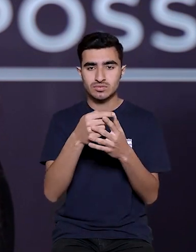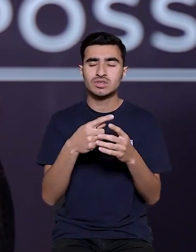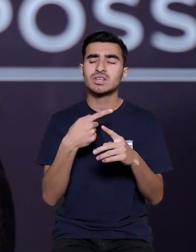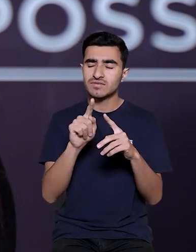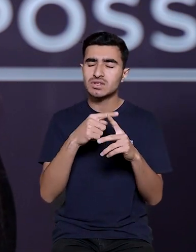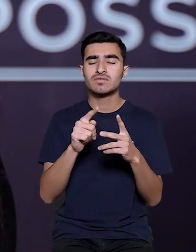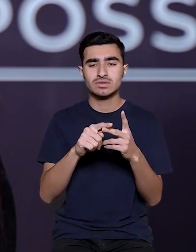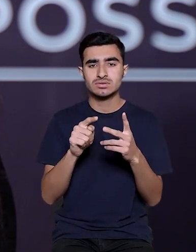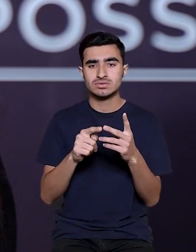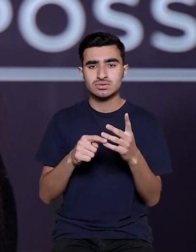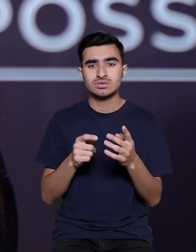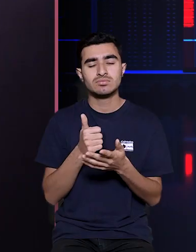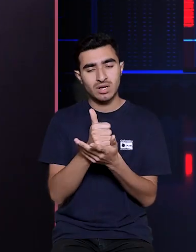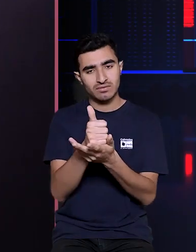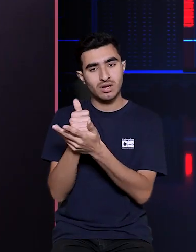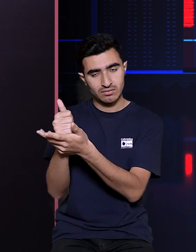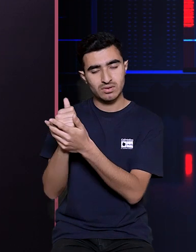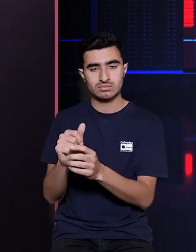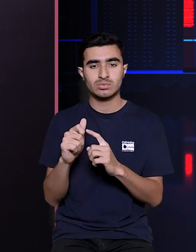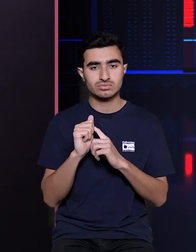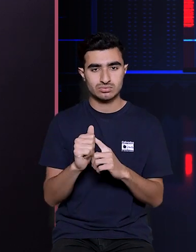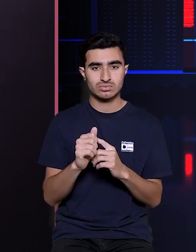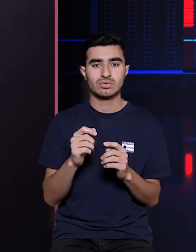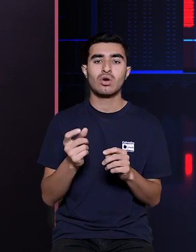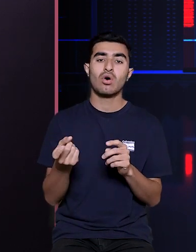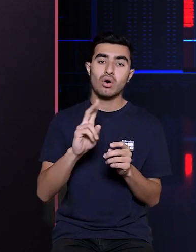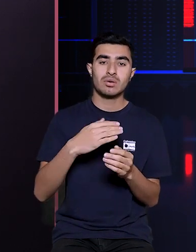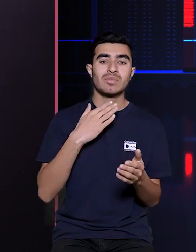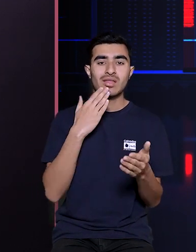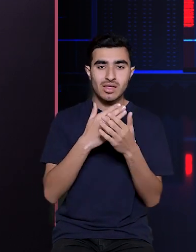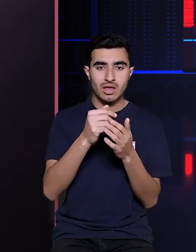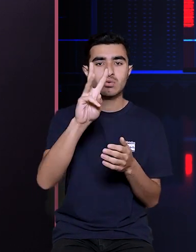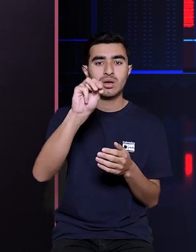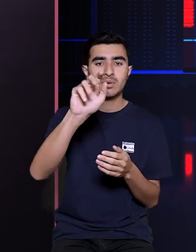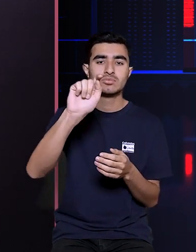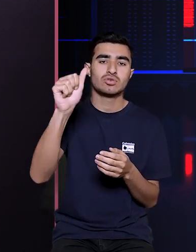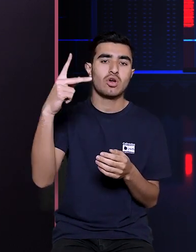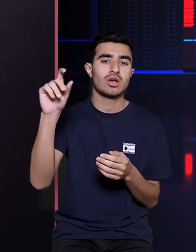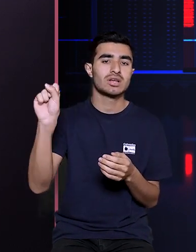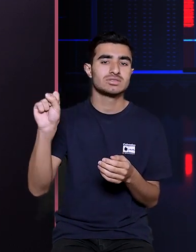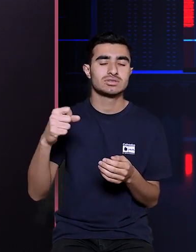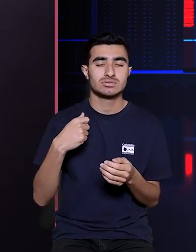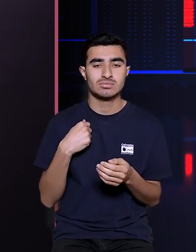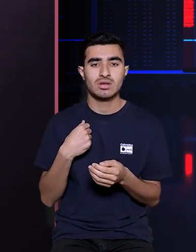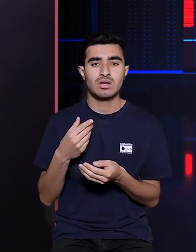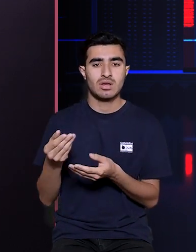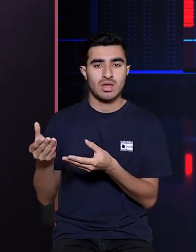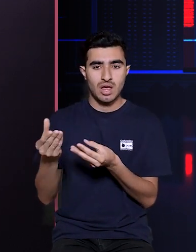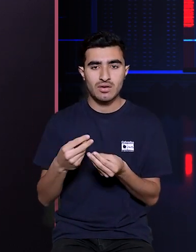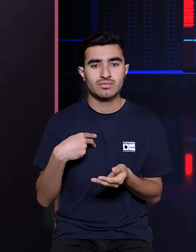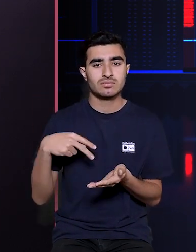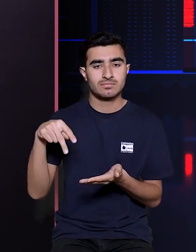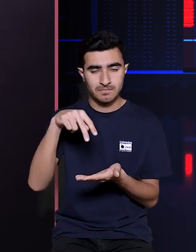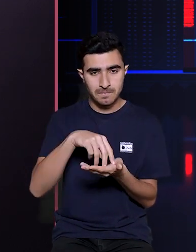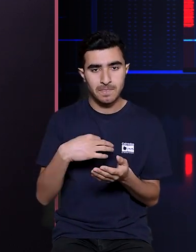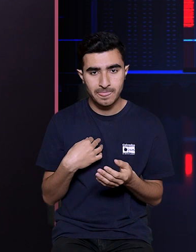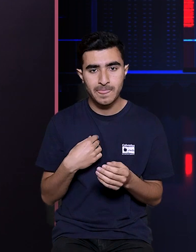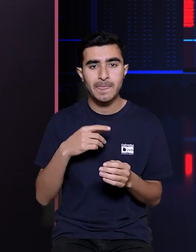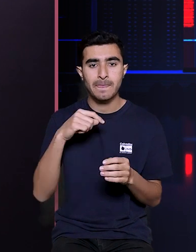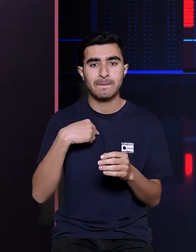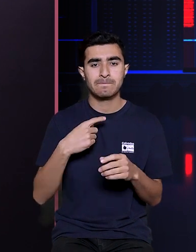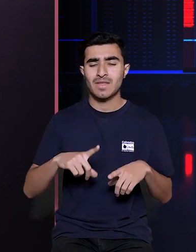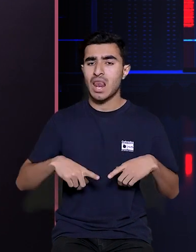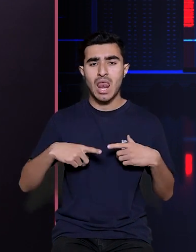बहुत से तरीके अपनाने हैं। मैं एक दफ़ा फिर MM टॉक्स की बहुत शुक्रगुज़ार हूँ कि उन्होंने मुझ अदना सी